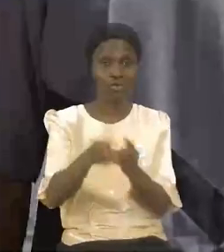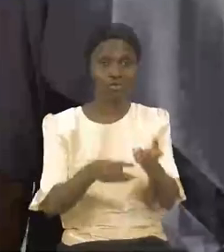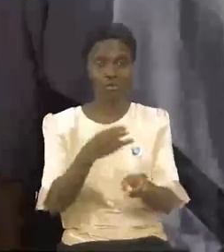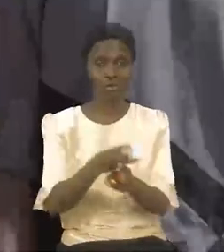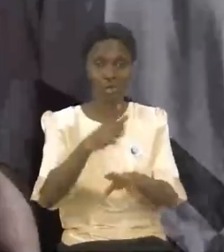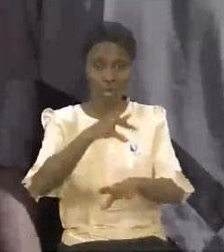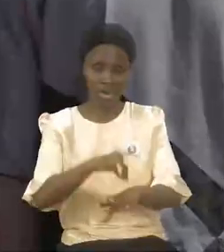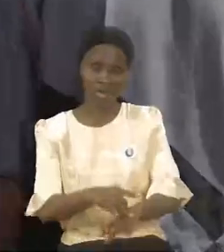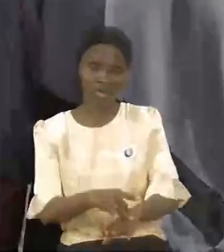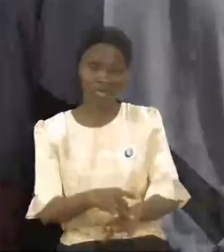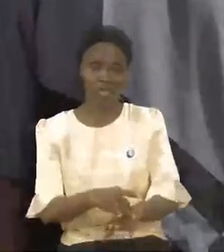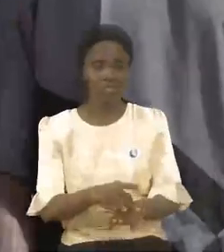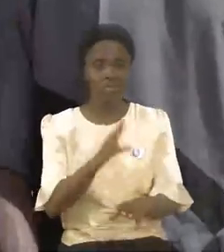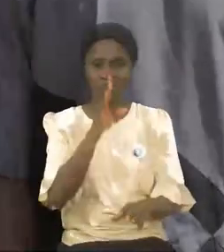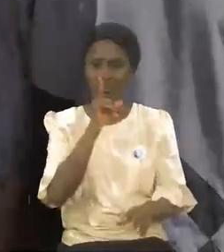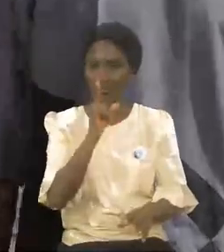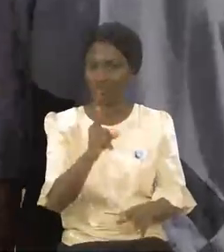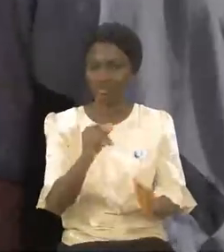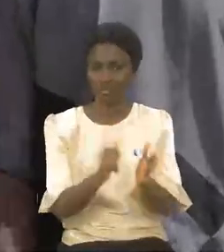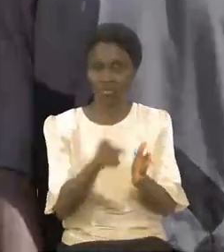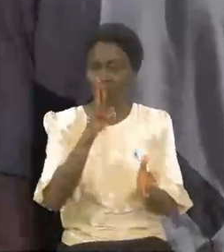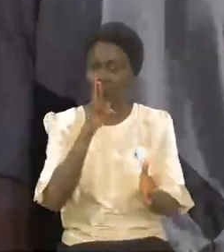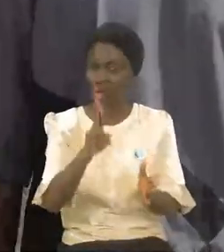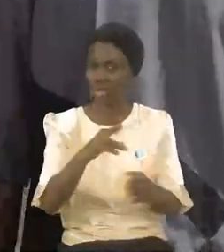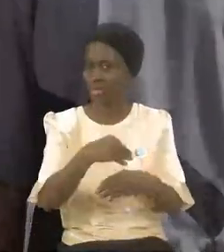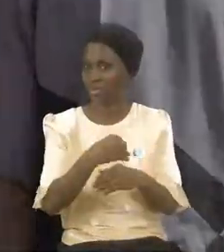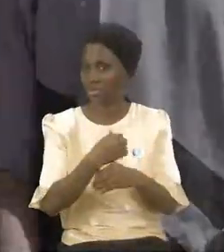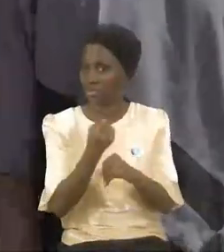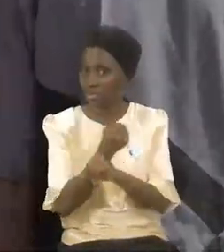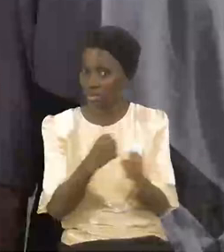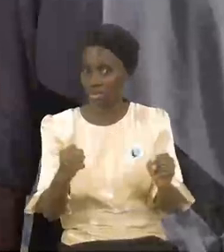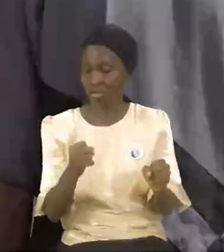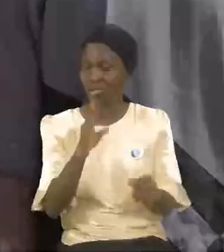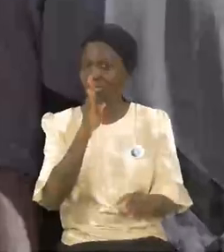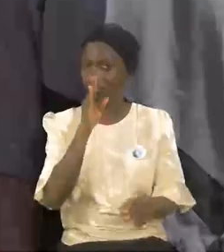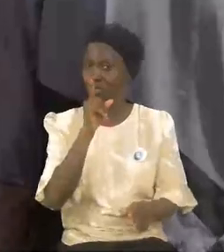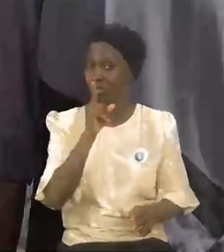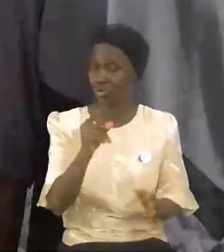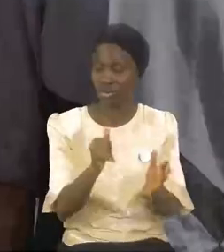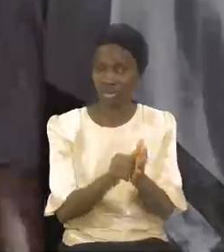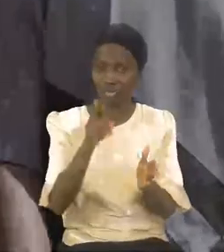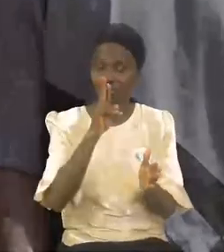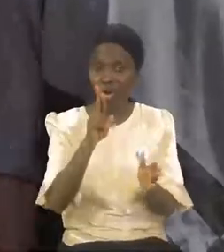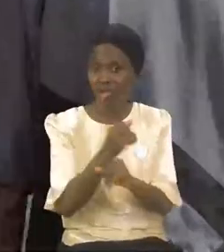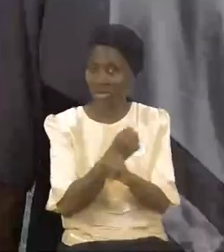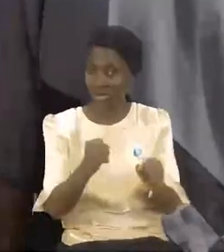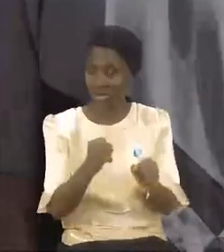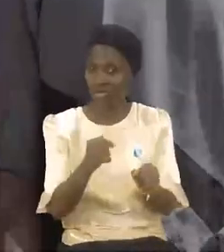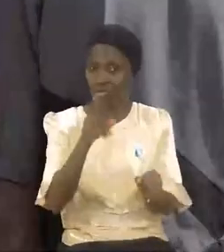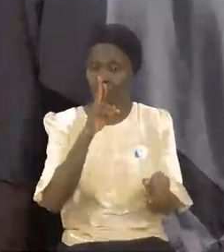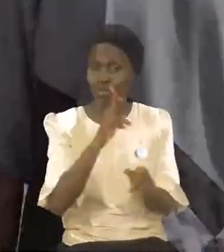t'assurer que tu es sauvé et que tu es sanctifié, que tu as la pureté de Christ dans ta vie.